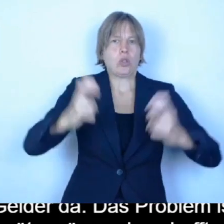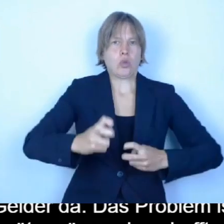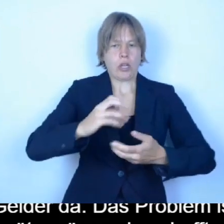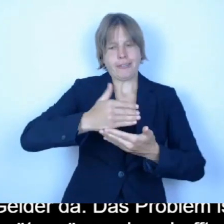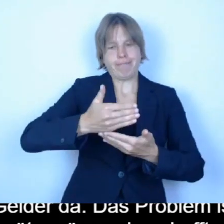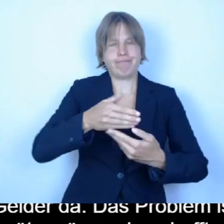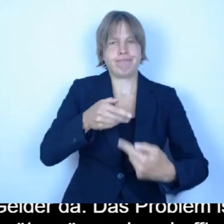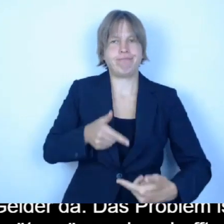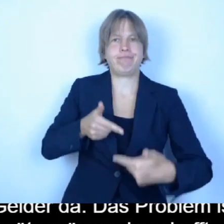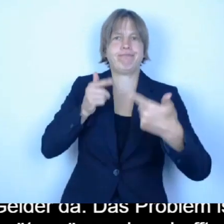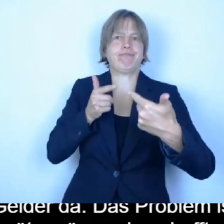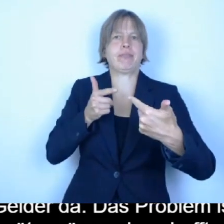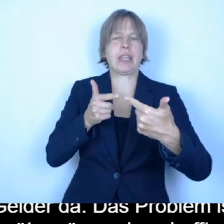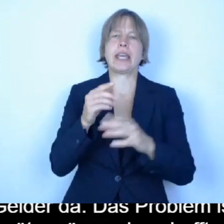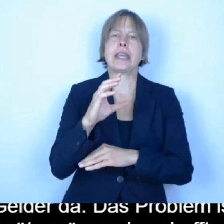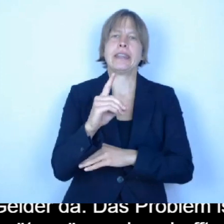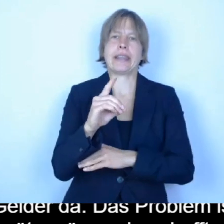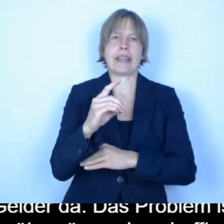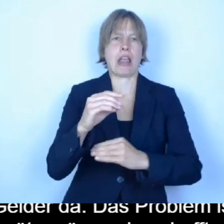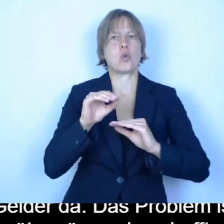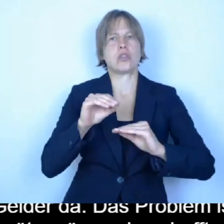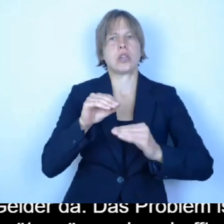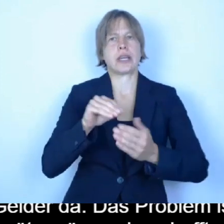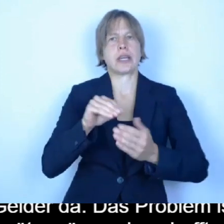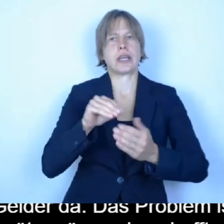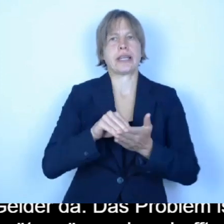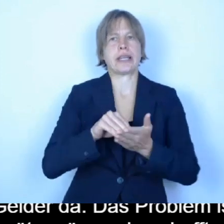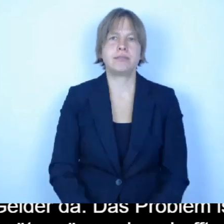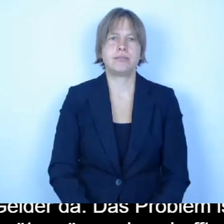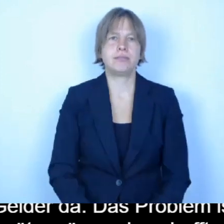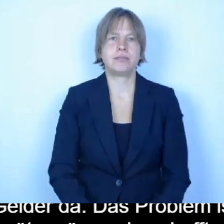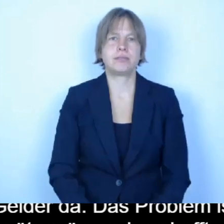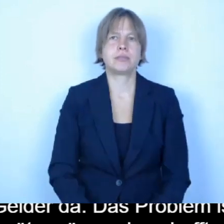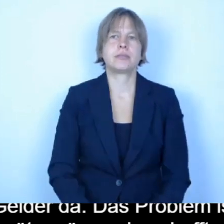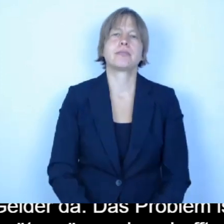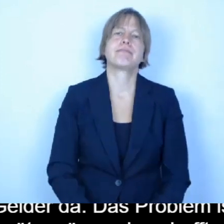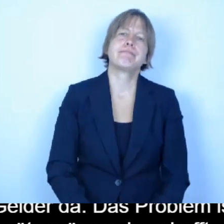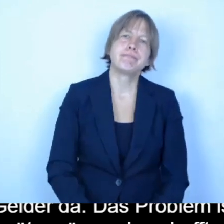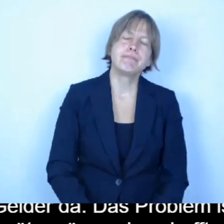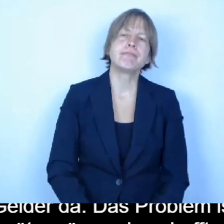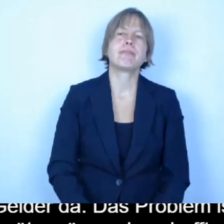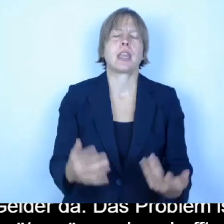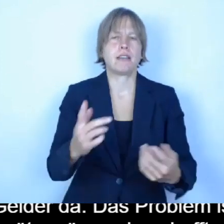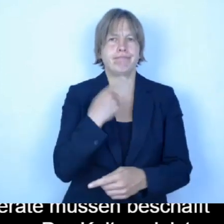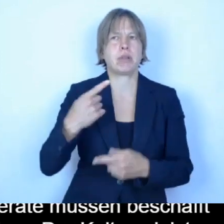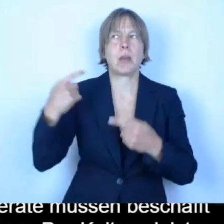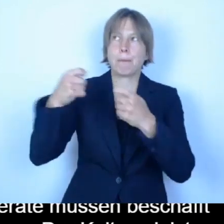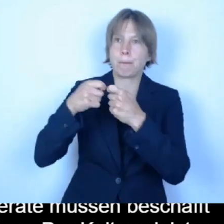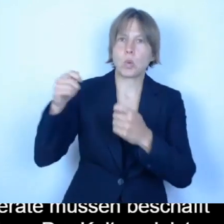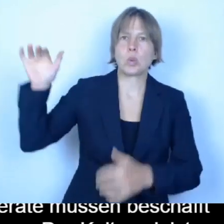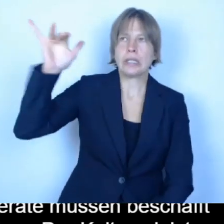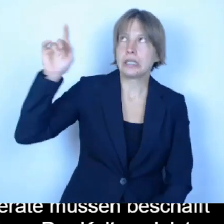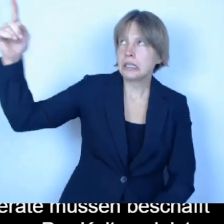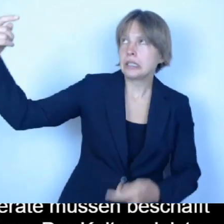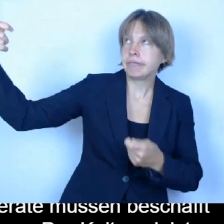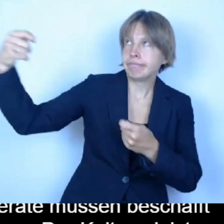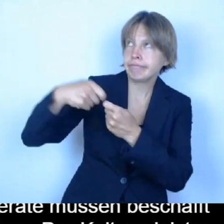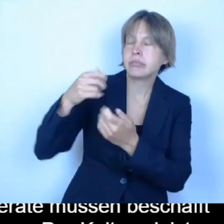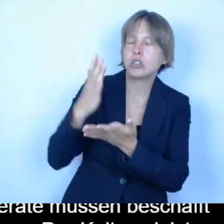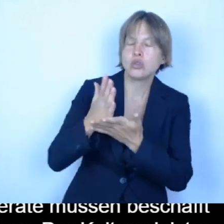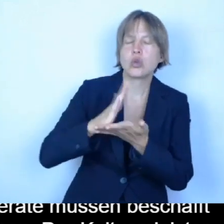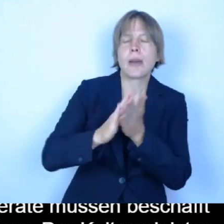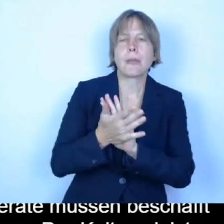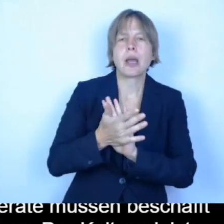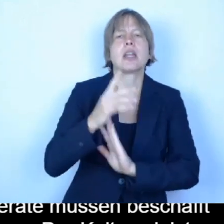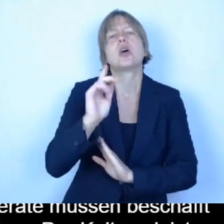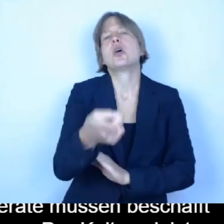noch dieses Programm zu machen zur Unterstützung. Also für viele Familien, die genau in dieser Situation sind, die Sie jetzt ansprechen, die können sich, also das wird